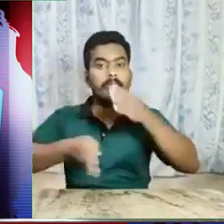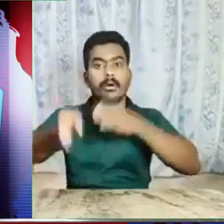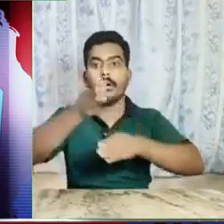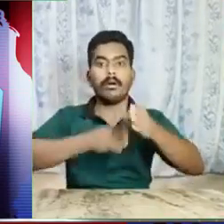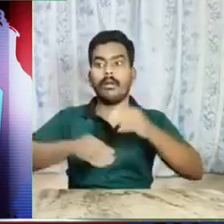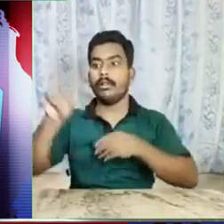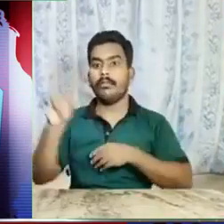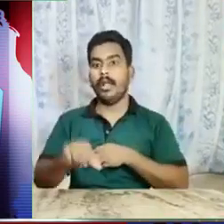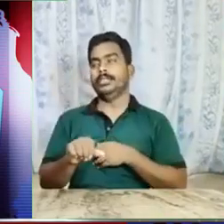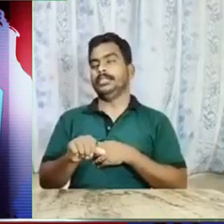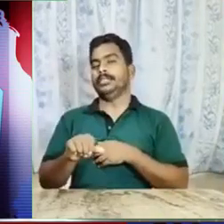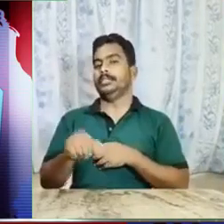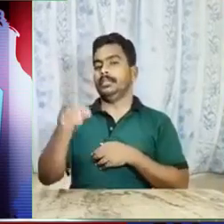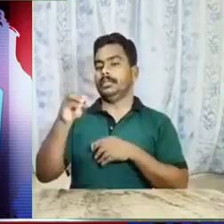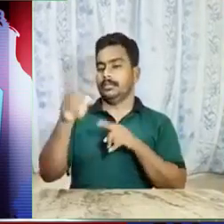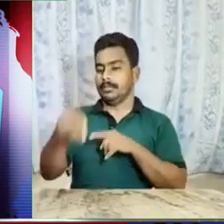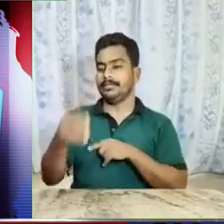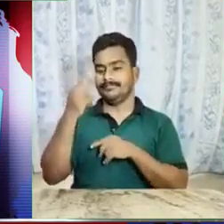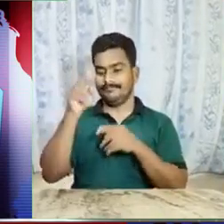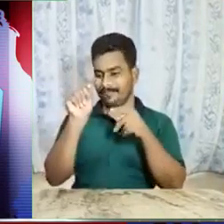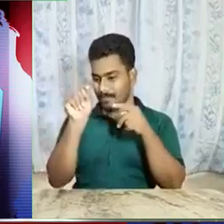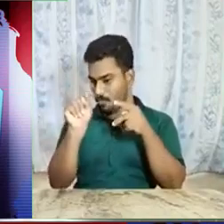വ്യതിചലിക്കാൻ പറ്റില്ല.